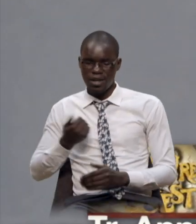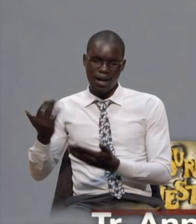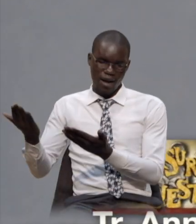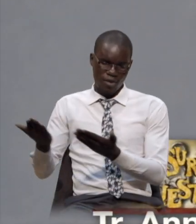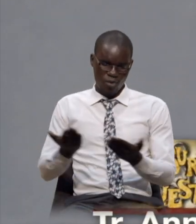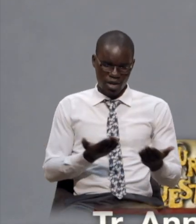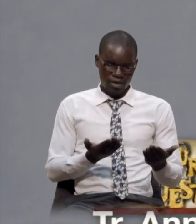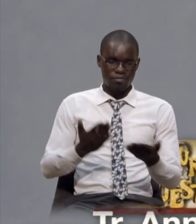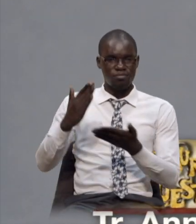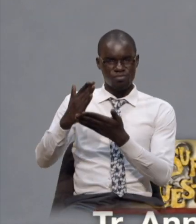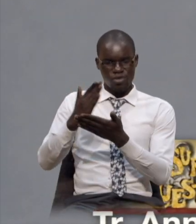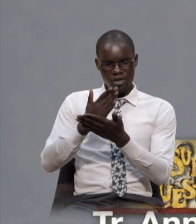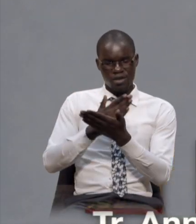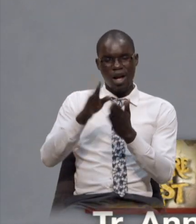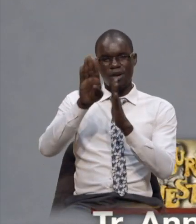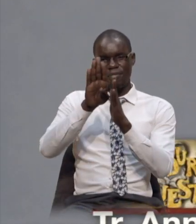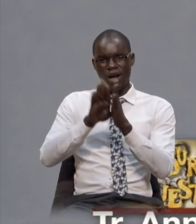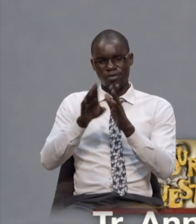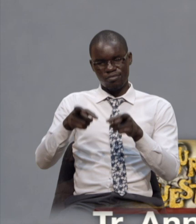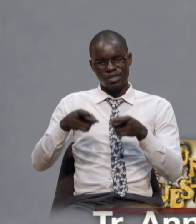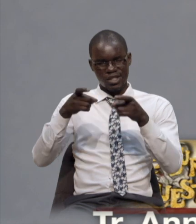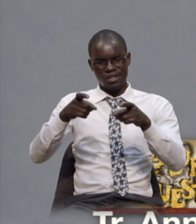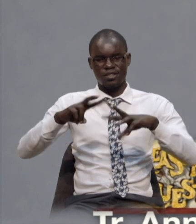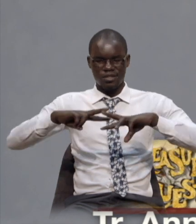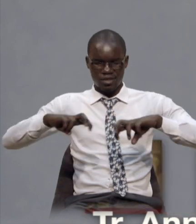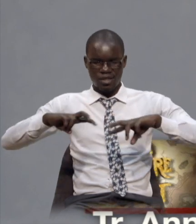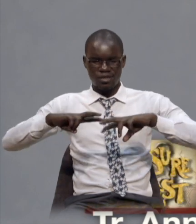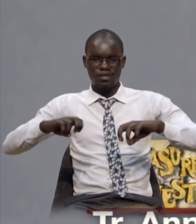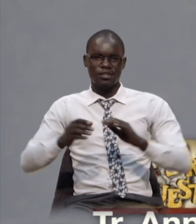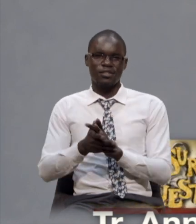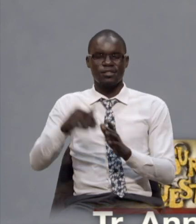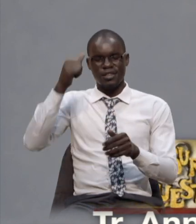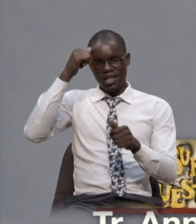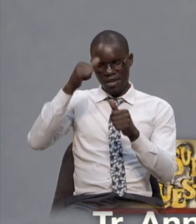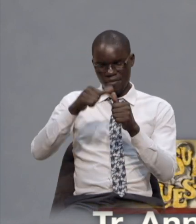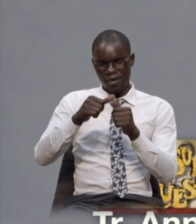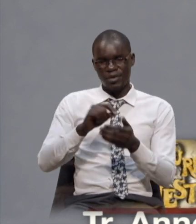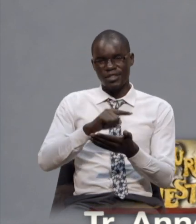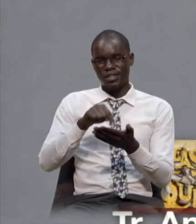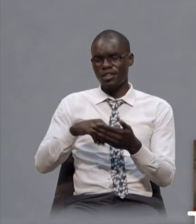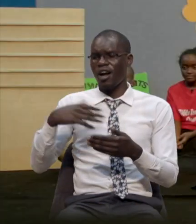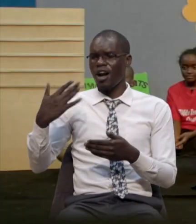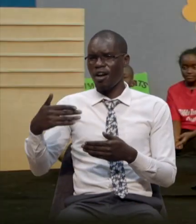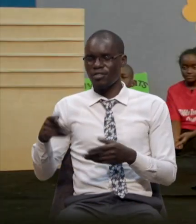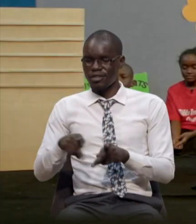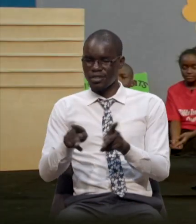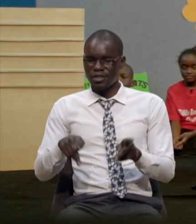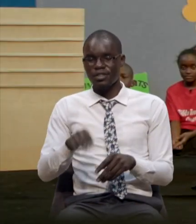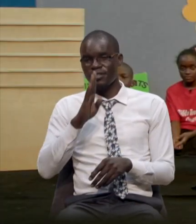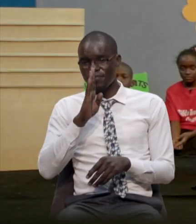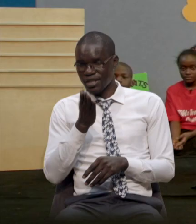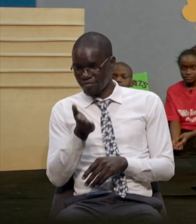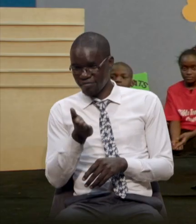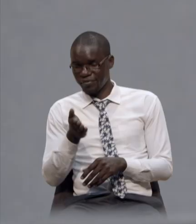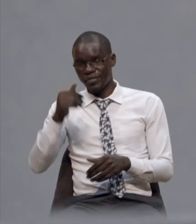Welcome to our program, Bible Treasure Quest. And remember, this is always the place to be. And remember,